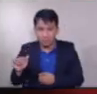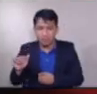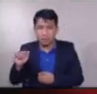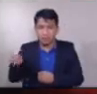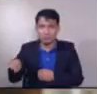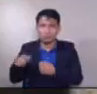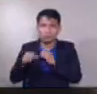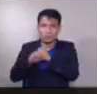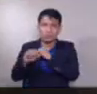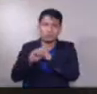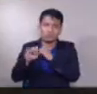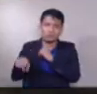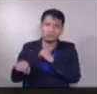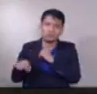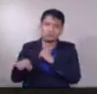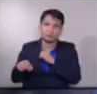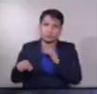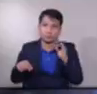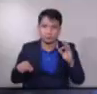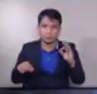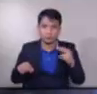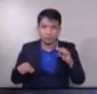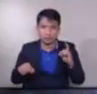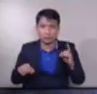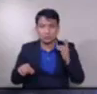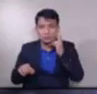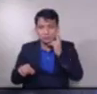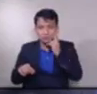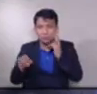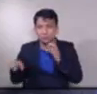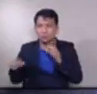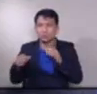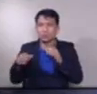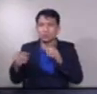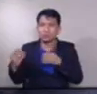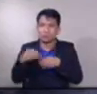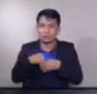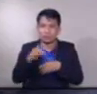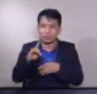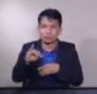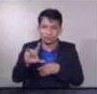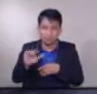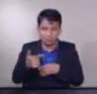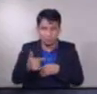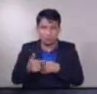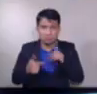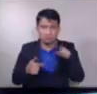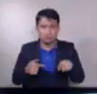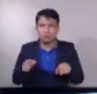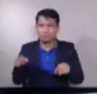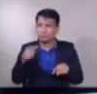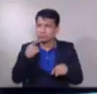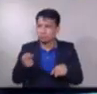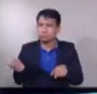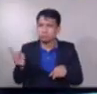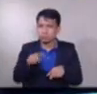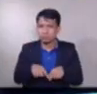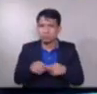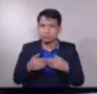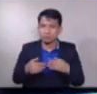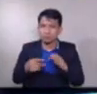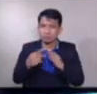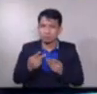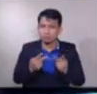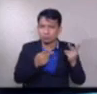bilang advocates of the federalism ng ating mahal na Pangulo under DILG. Pero sabi nila dun daw sa proposal